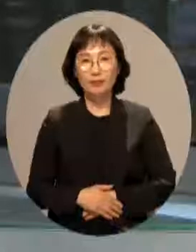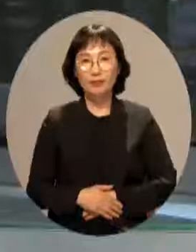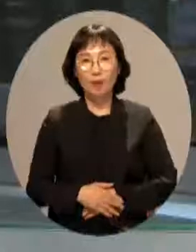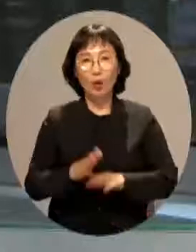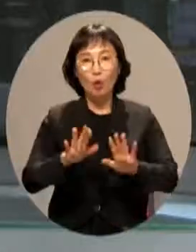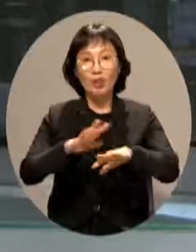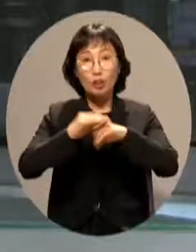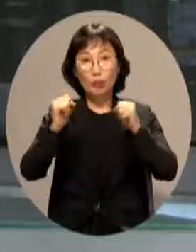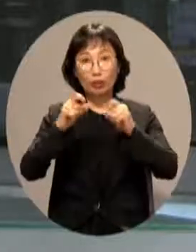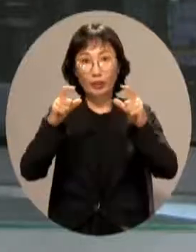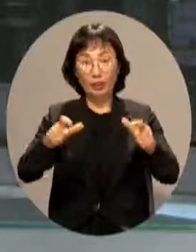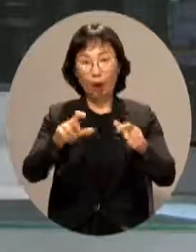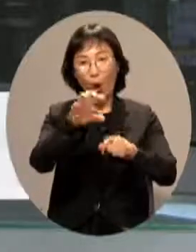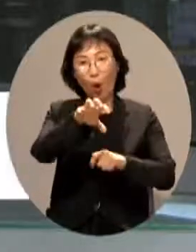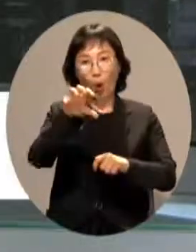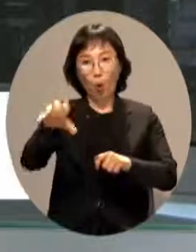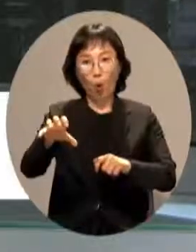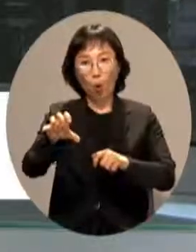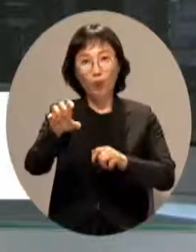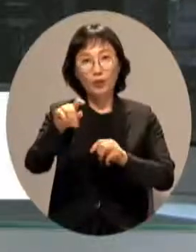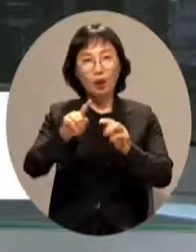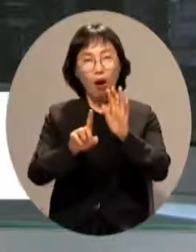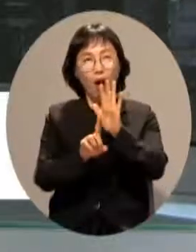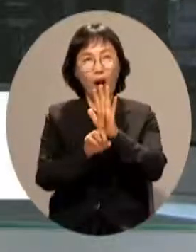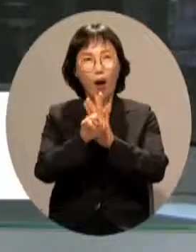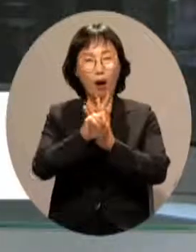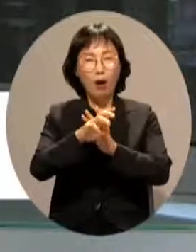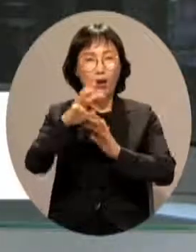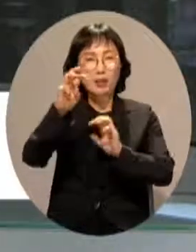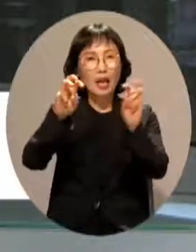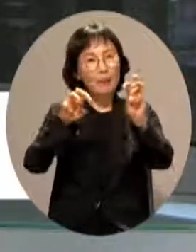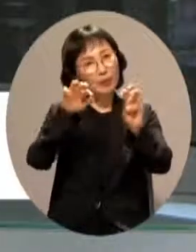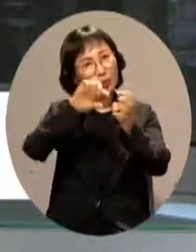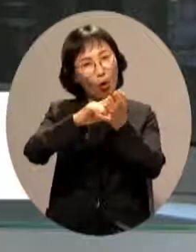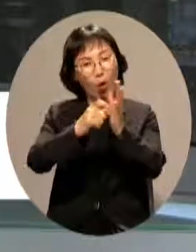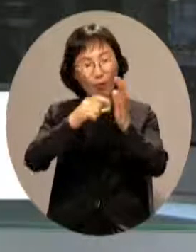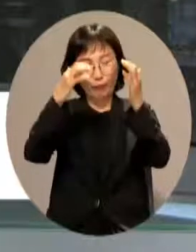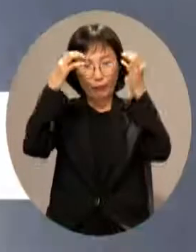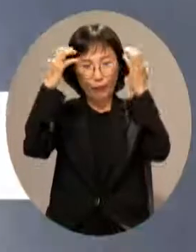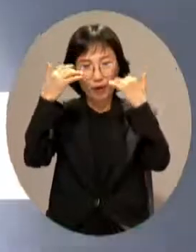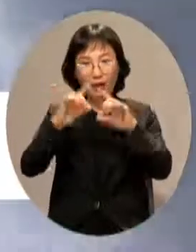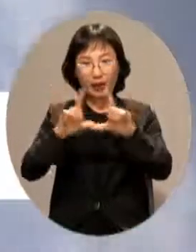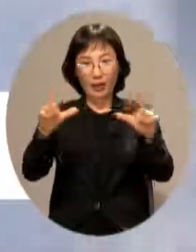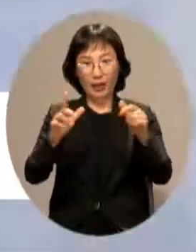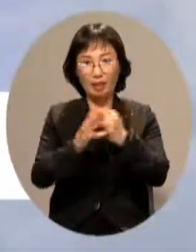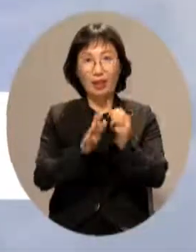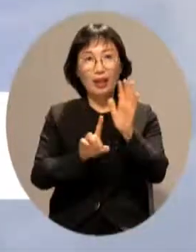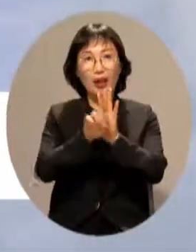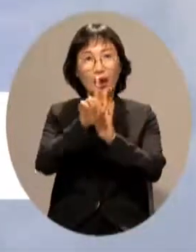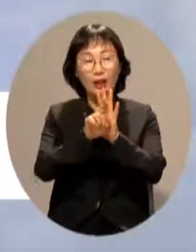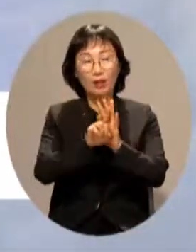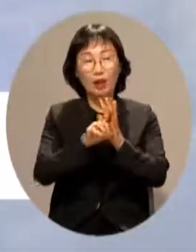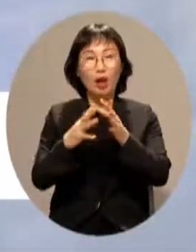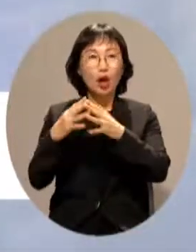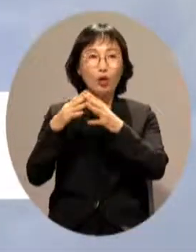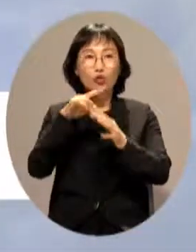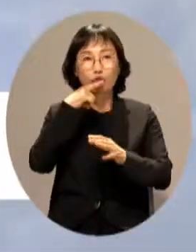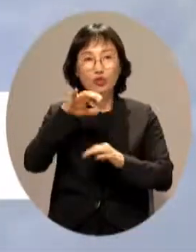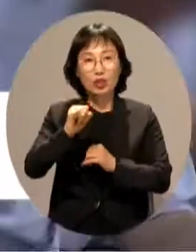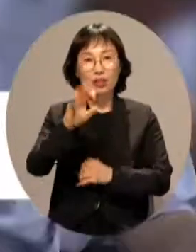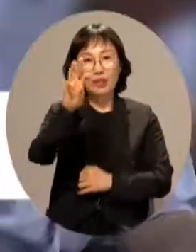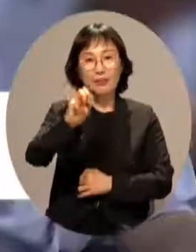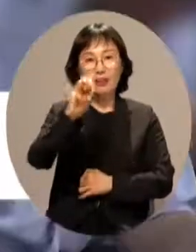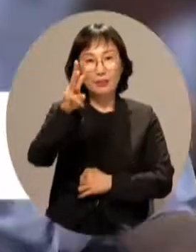오늘 전북 지역은 곳곳이 영상 30도가 넘는 더운 날씨를 보였습니다 나 최고기온은 순창 33.5